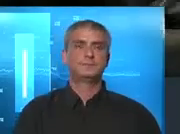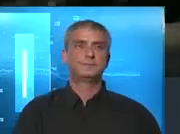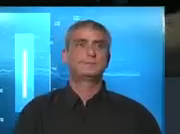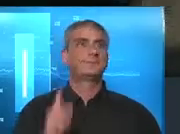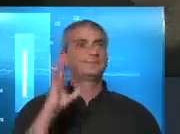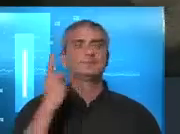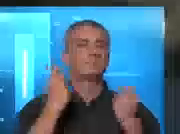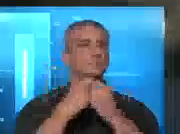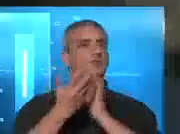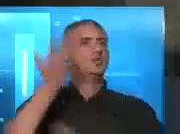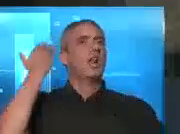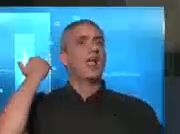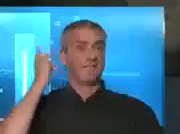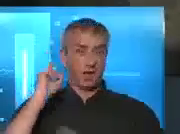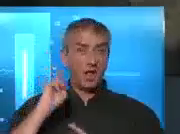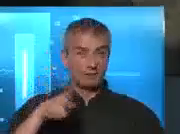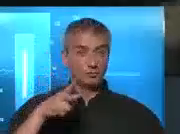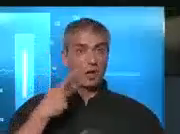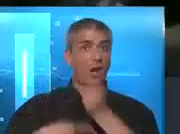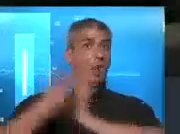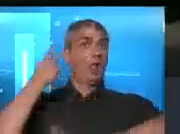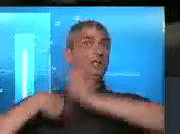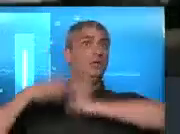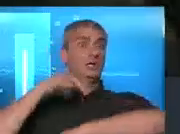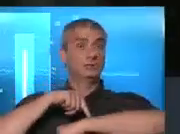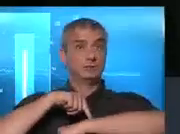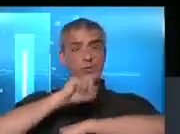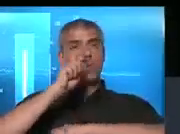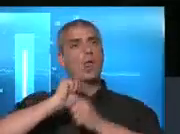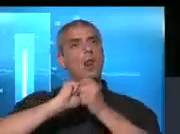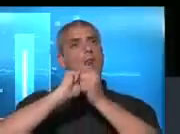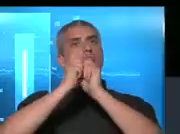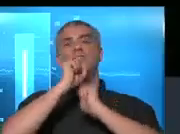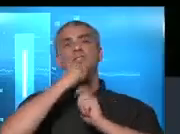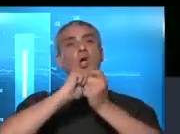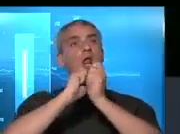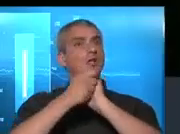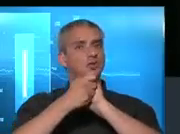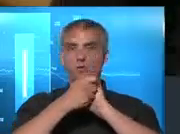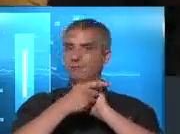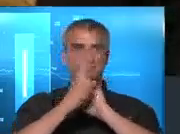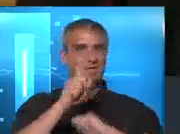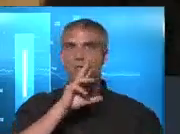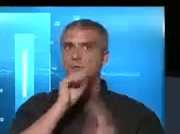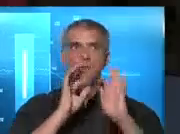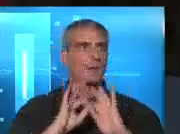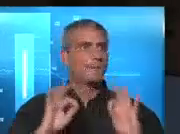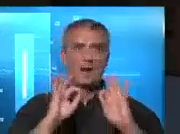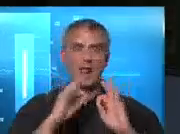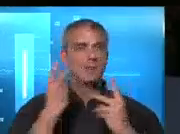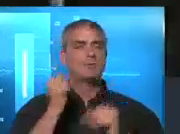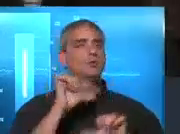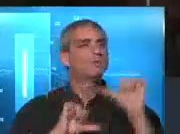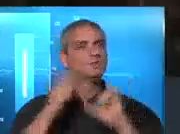אבל מה לגבי העבר? האם אפשר בכלל לחזור בזמן ואולי לשנות את ההיסטוריה? כאן אגב לא מדובר כלל בעניין